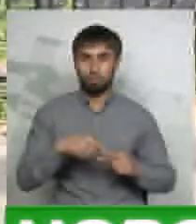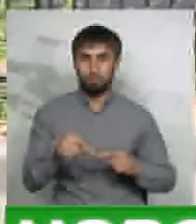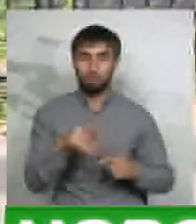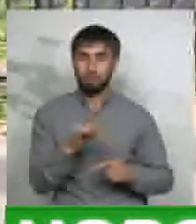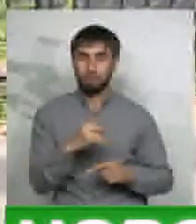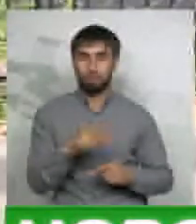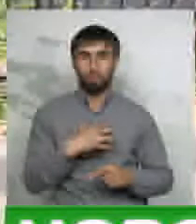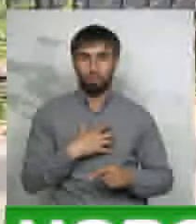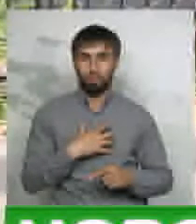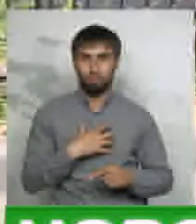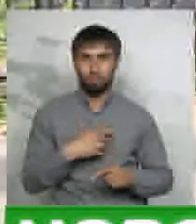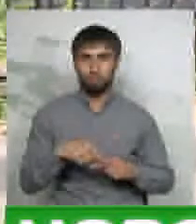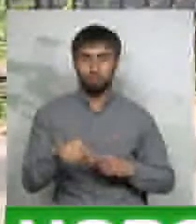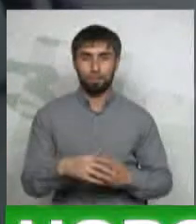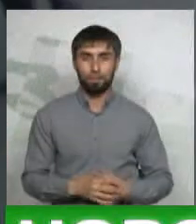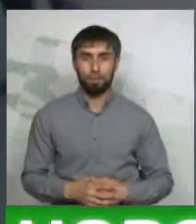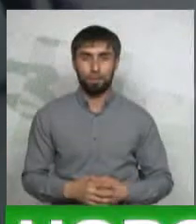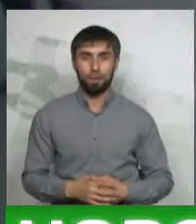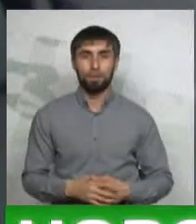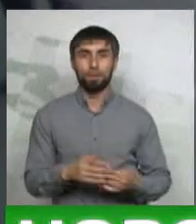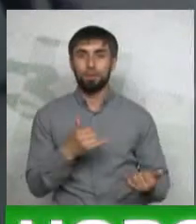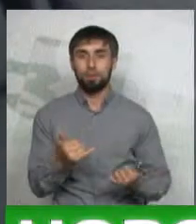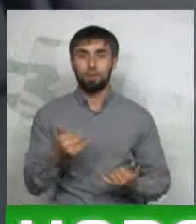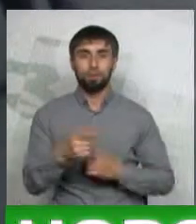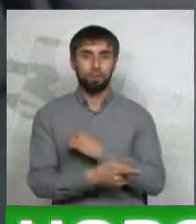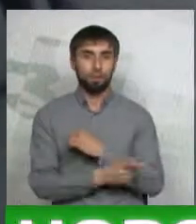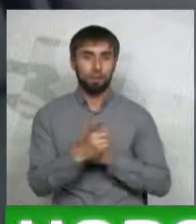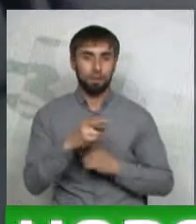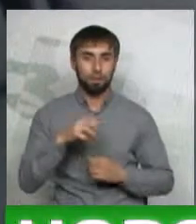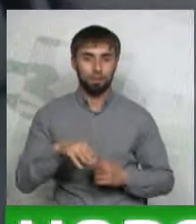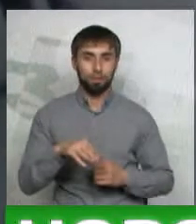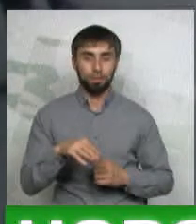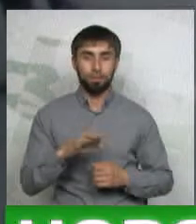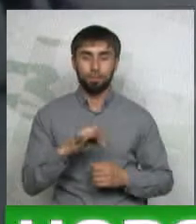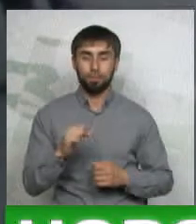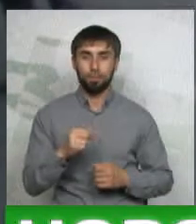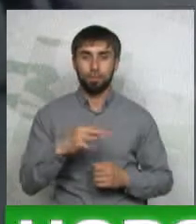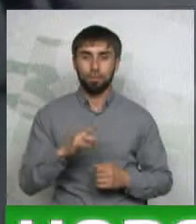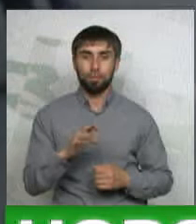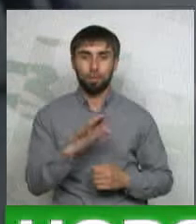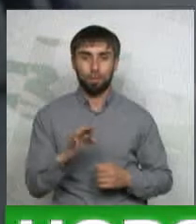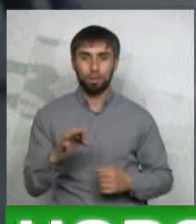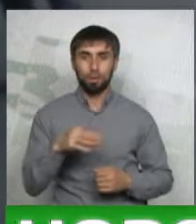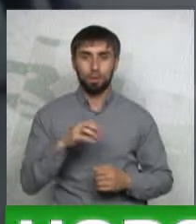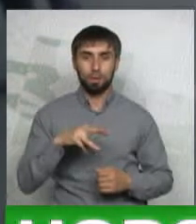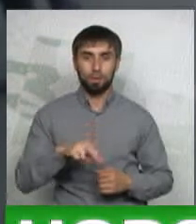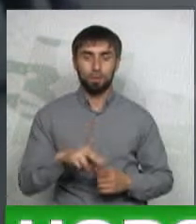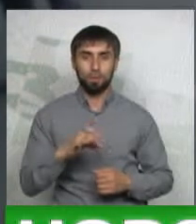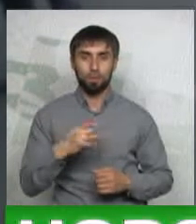а значит, стратегически важен. Сегодня последний этап стороной подрядчика ООО